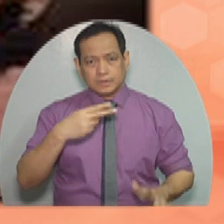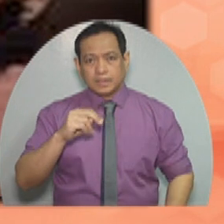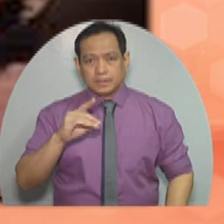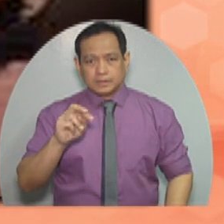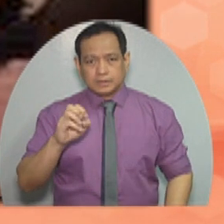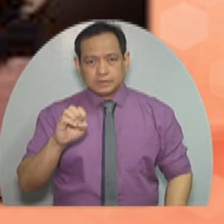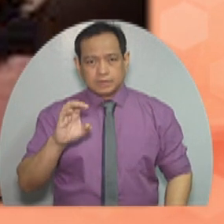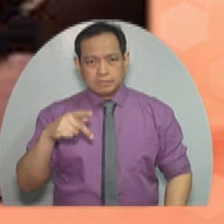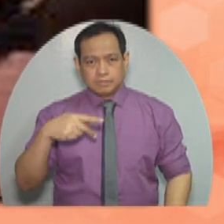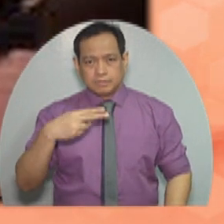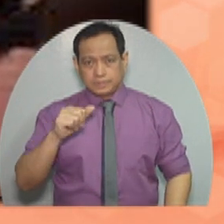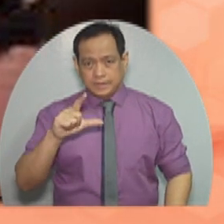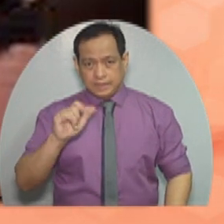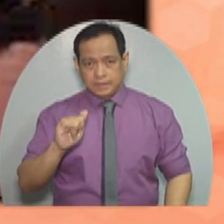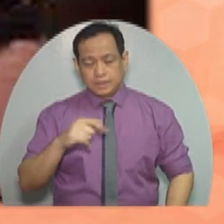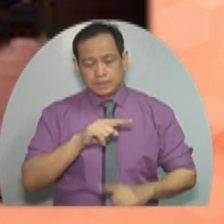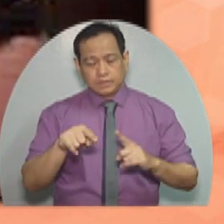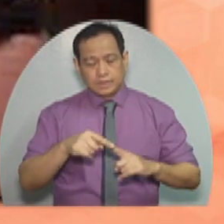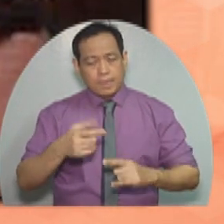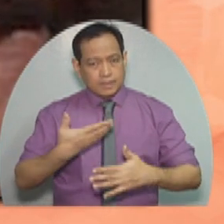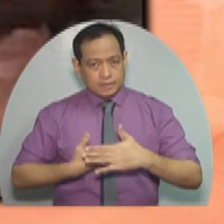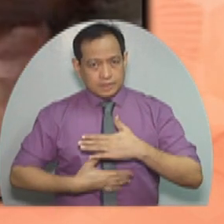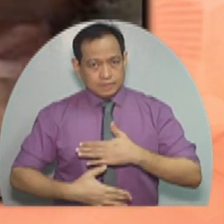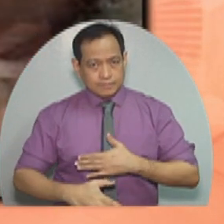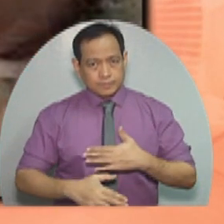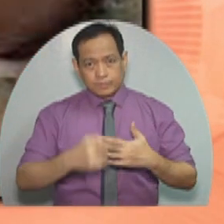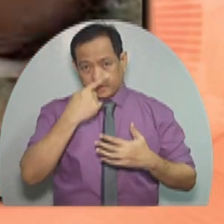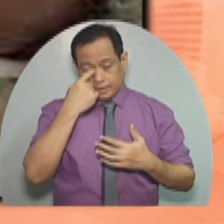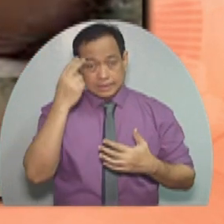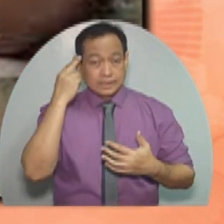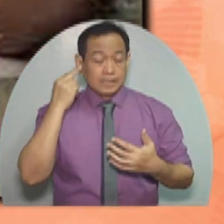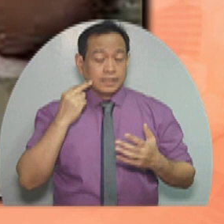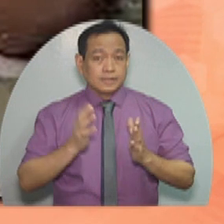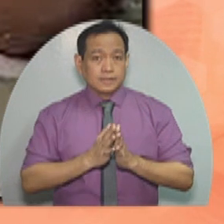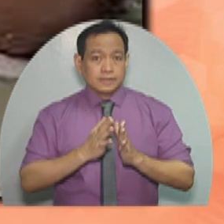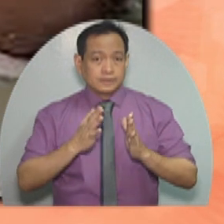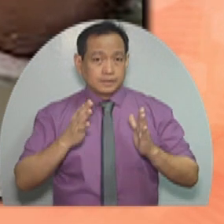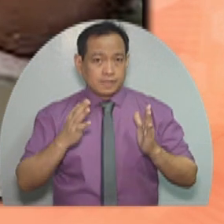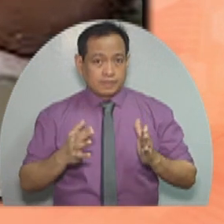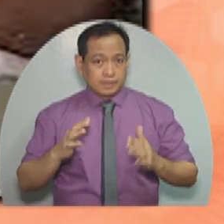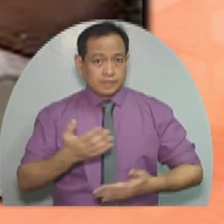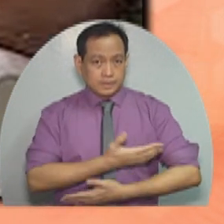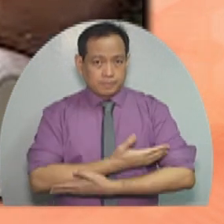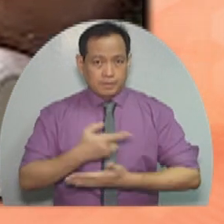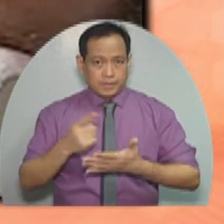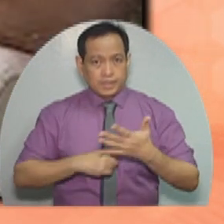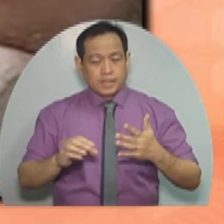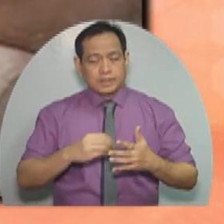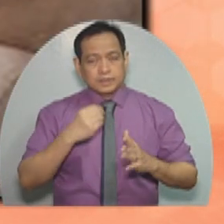ng hydranencephaly pagkapanganak pa lamang dahil malaki ang ulo ng sanggol na mayroong ganitong